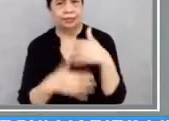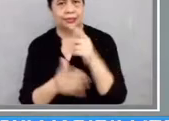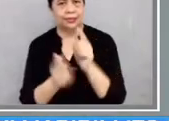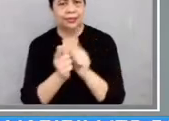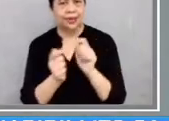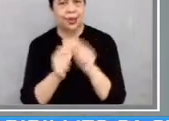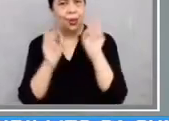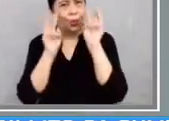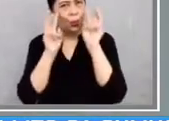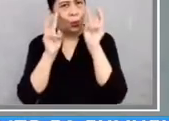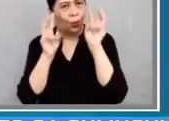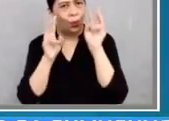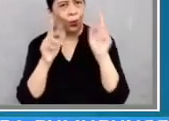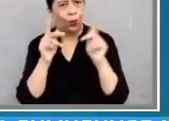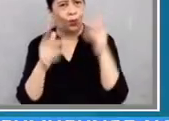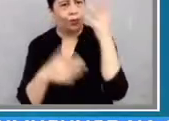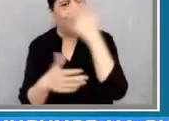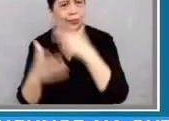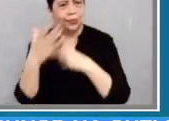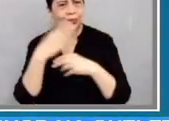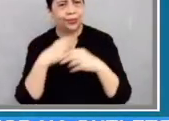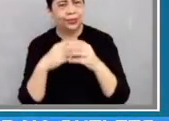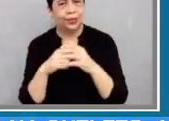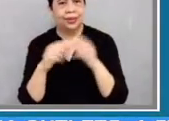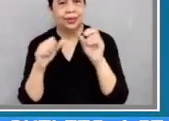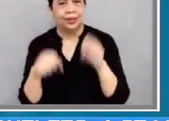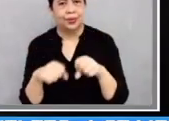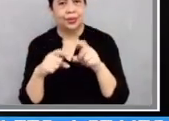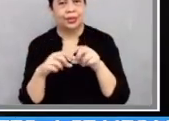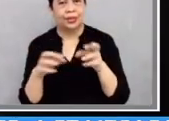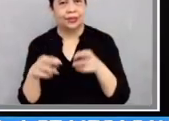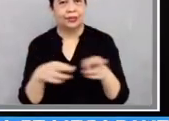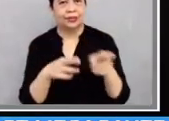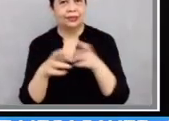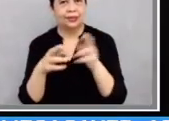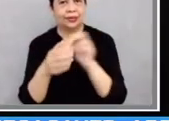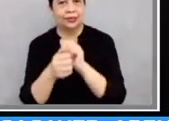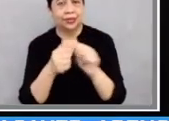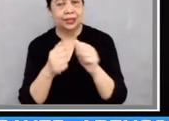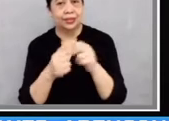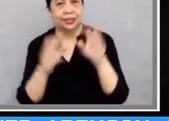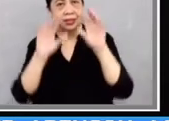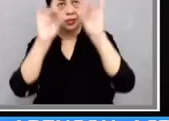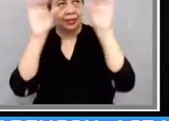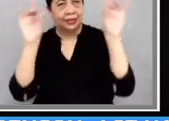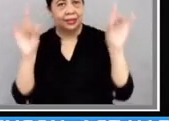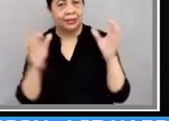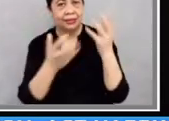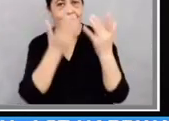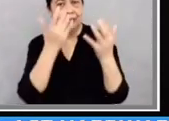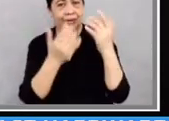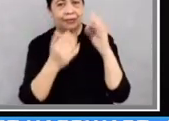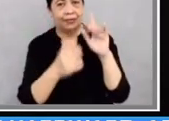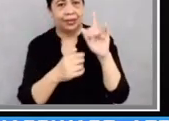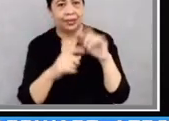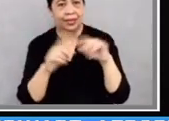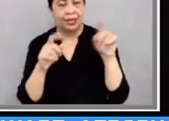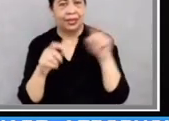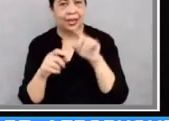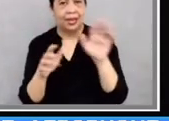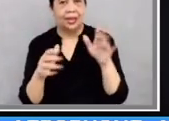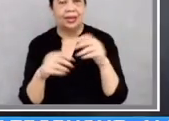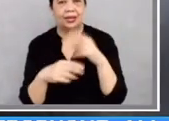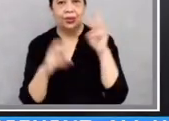ilang turista sa ganda nito. Pwede ring mag-river crossing at firefly watching. Nabubuo ng inyong masayang Don